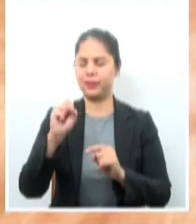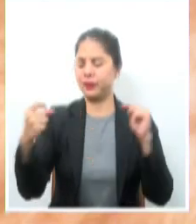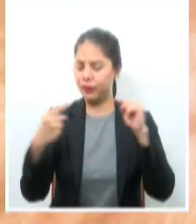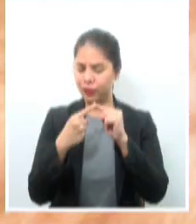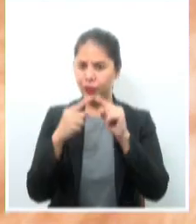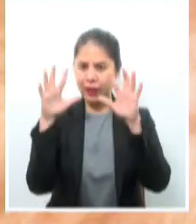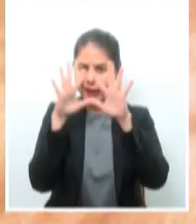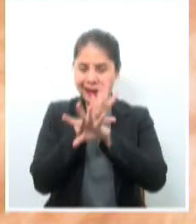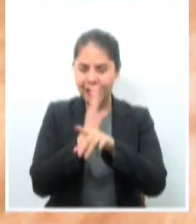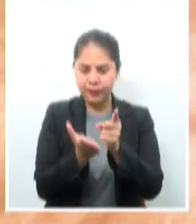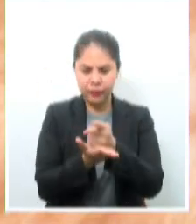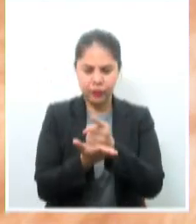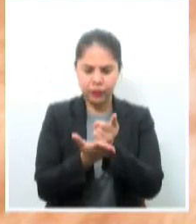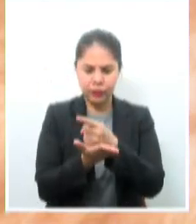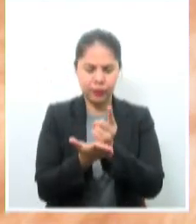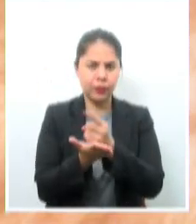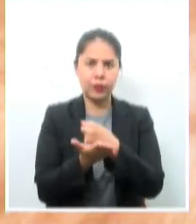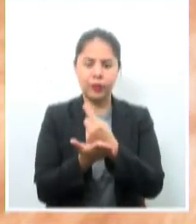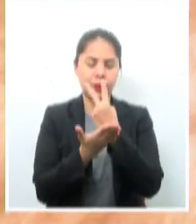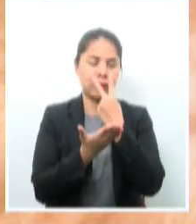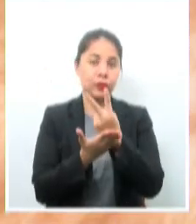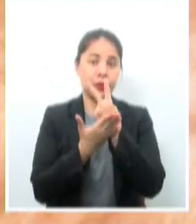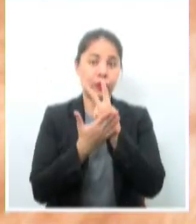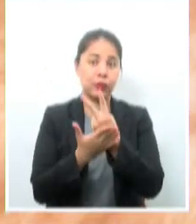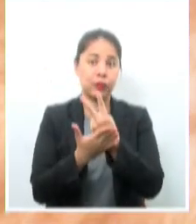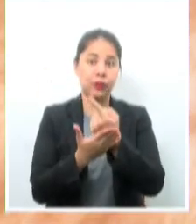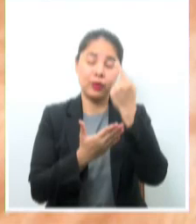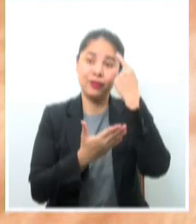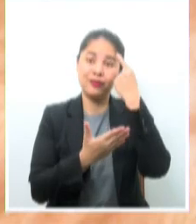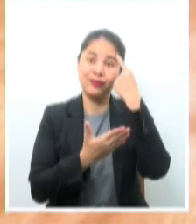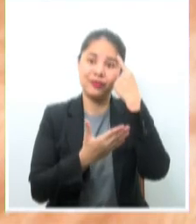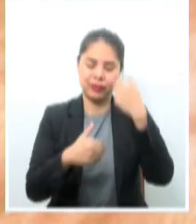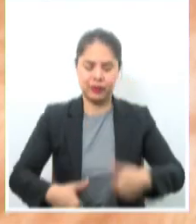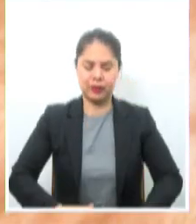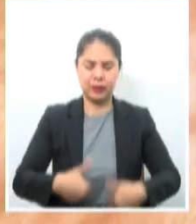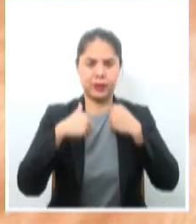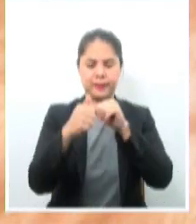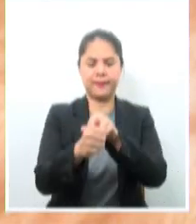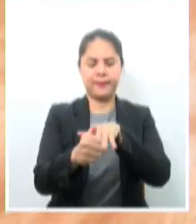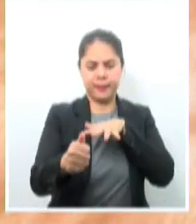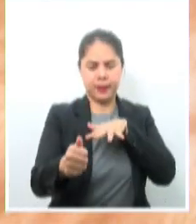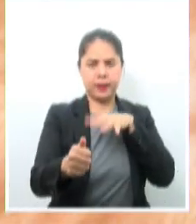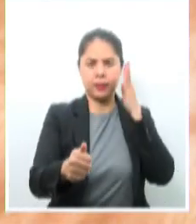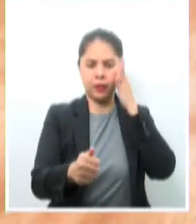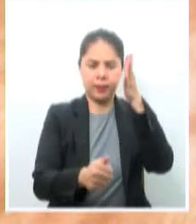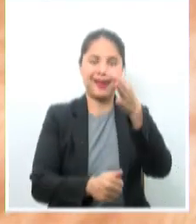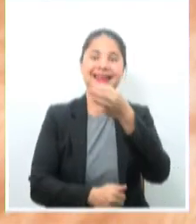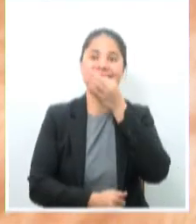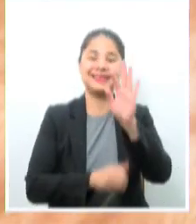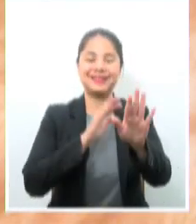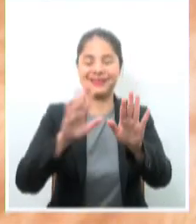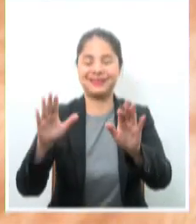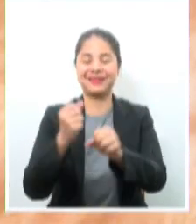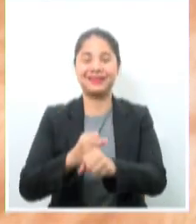างในการค้นหาพหุปัญญาในตัวตนแล้วก็ความสนใจสู่เป้าหมายการเข้าสู่อาชีพของเราร